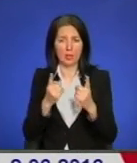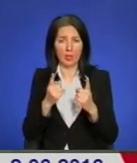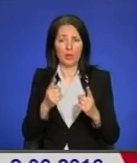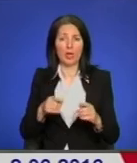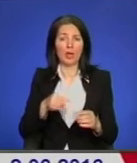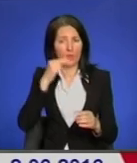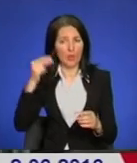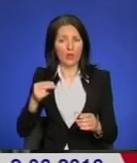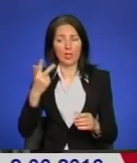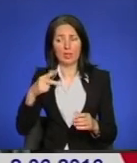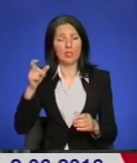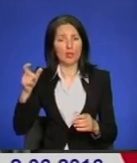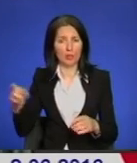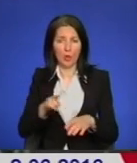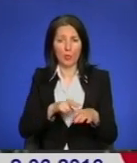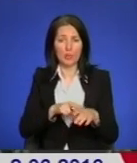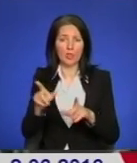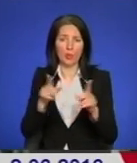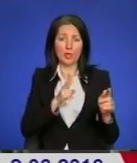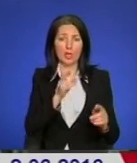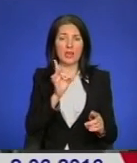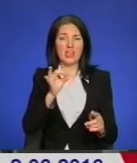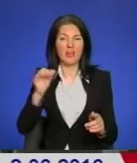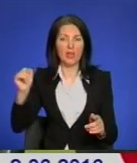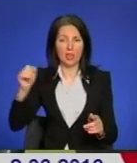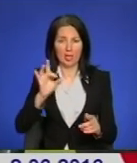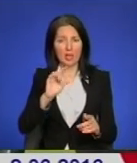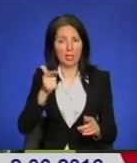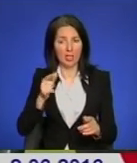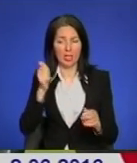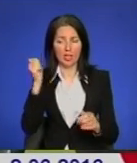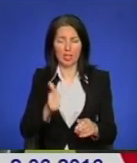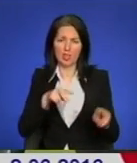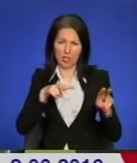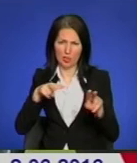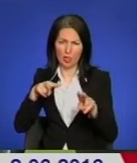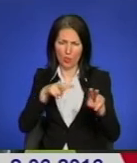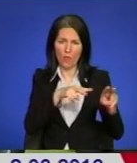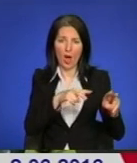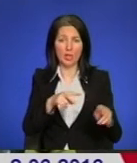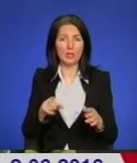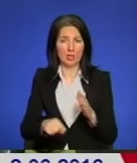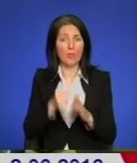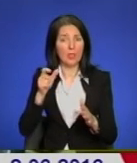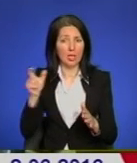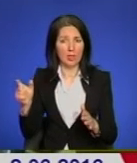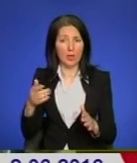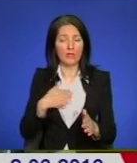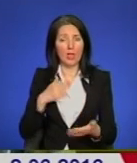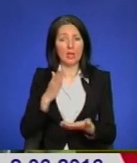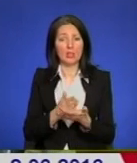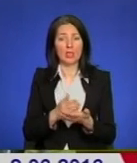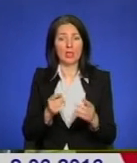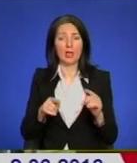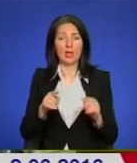поліції поїхали до Кривого Рогу і там тиждень відстежували зловмисників. У нас є деяка інформація, яка, скільки їм